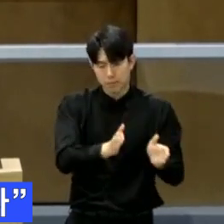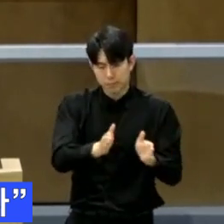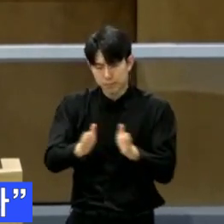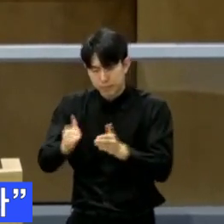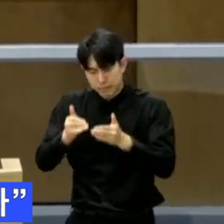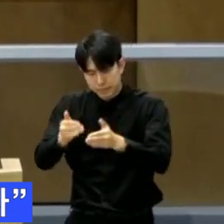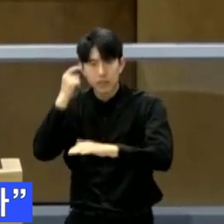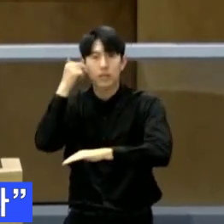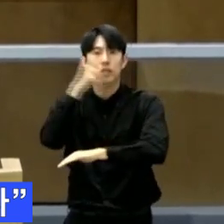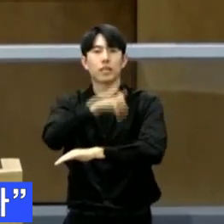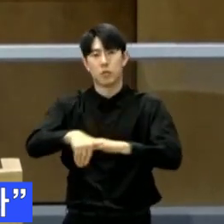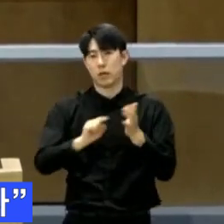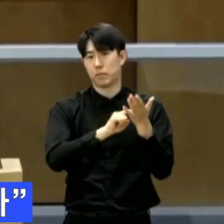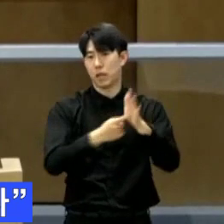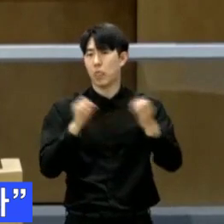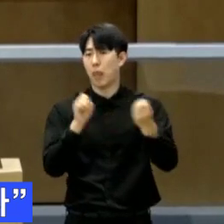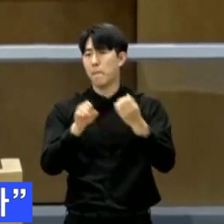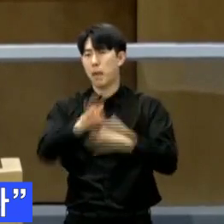진행할 예정임.